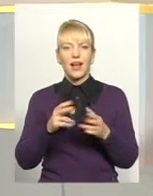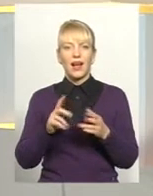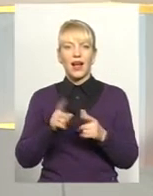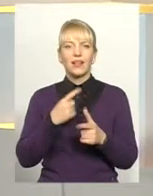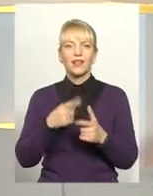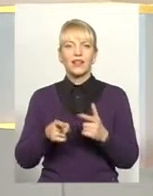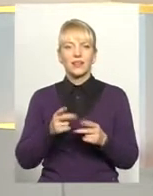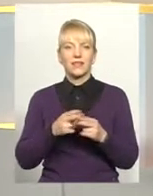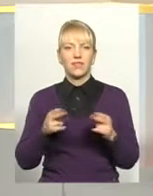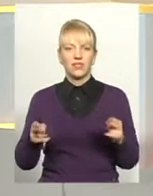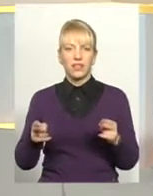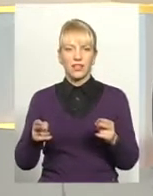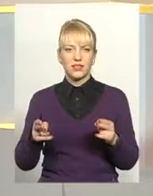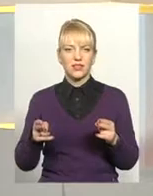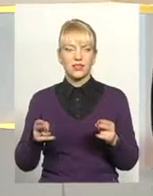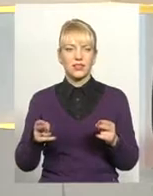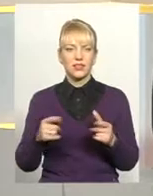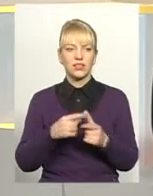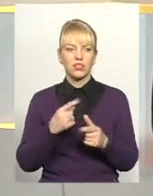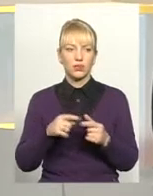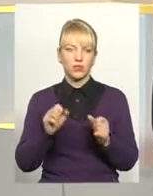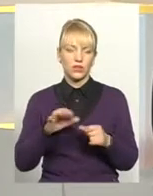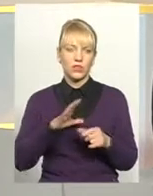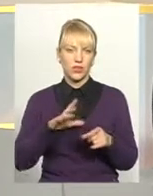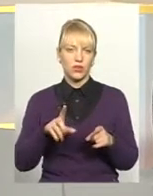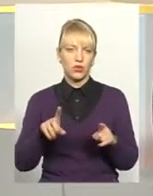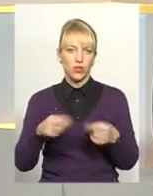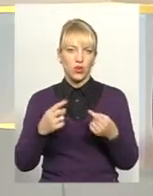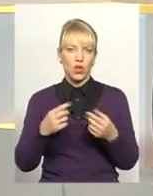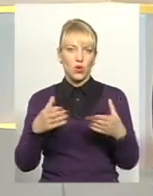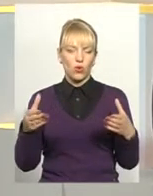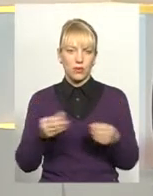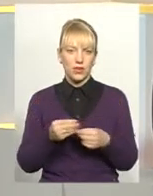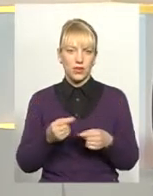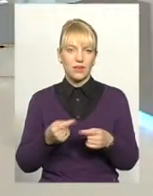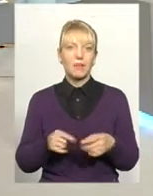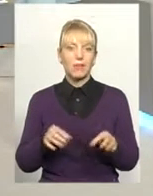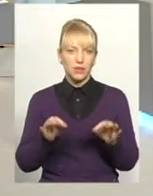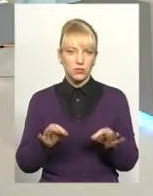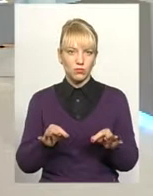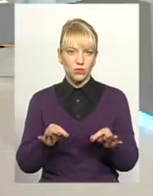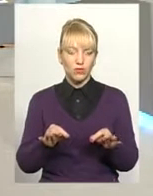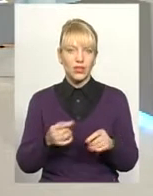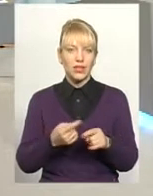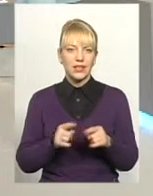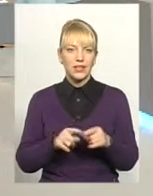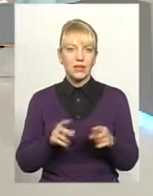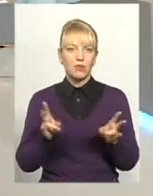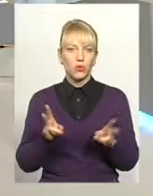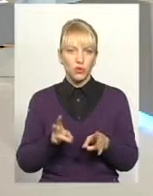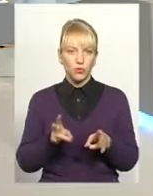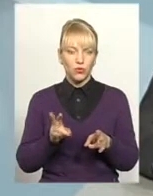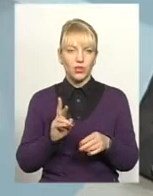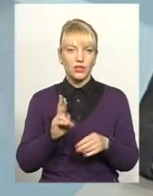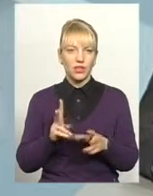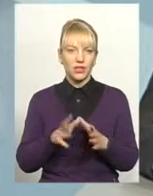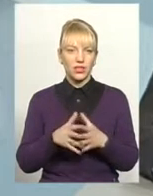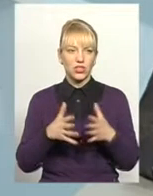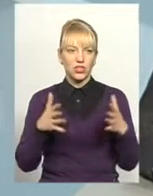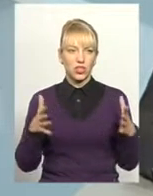і утворювати, можливо, навіть такі кооперативи? Безумовно, це потребує як